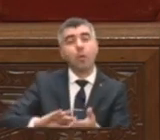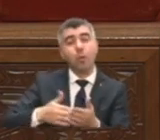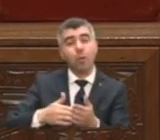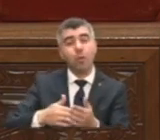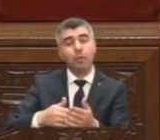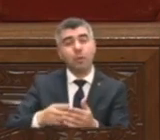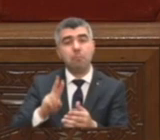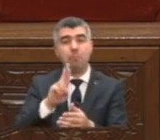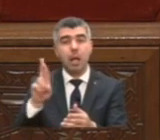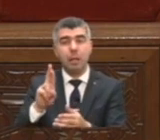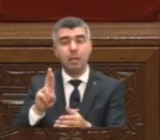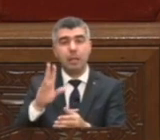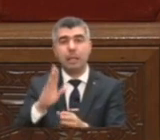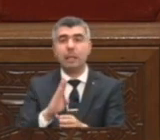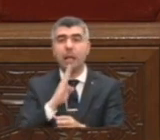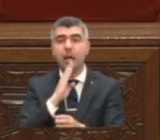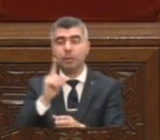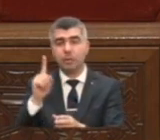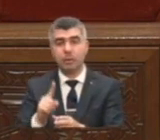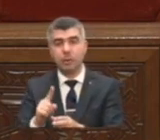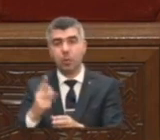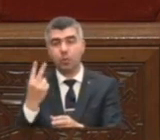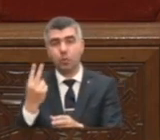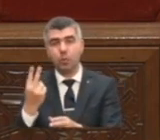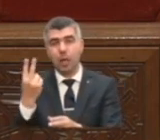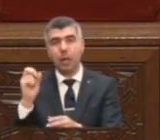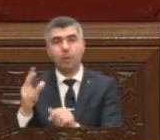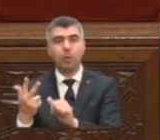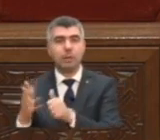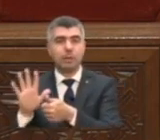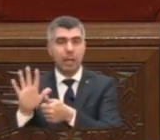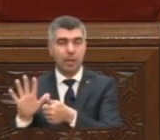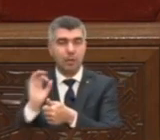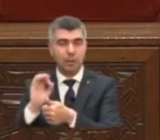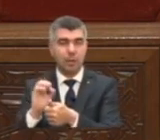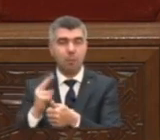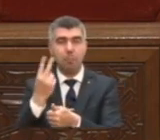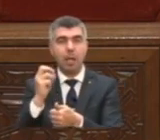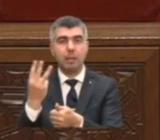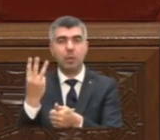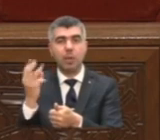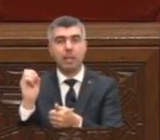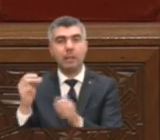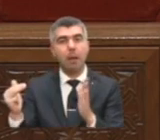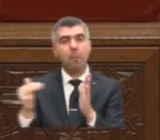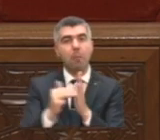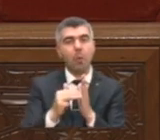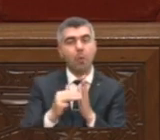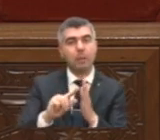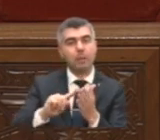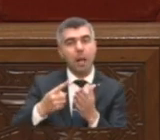في 12 فبراير 2016 واللي فيها واحد الغلاف مالي ديال 230 مليون درهم واللي تتساهم فيه